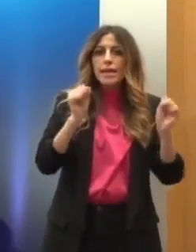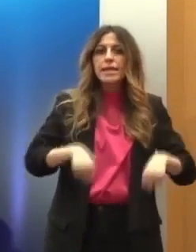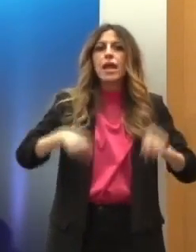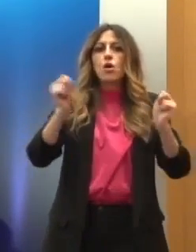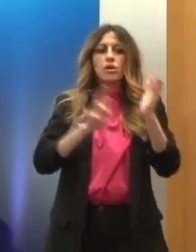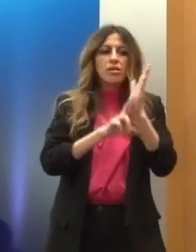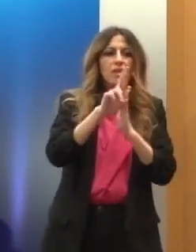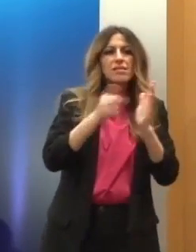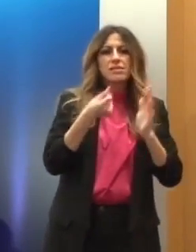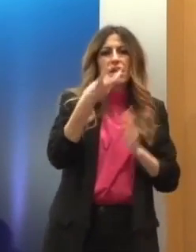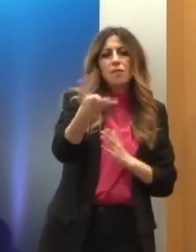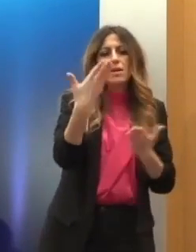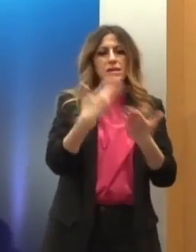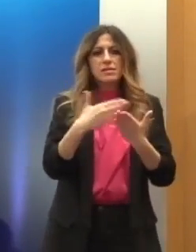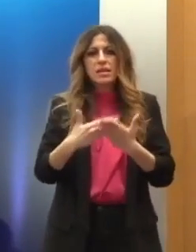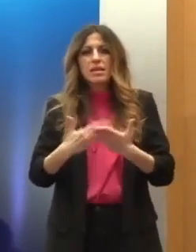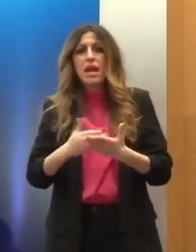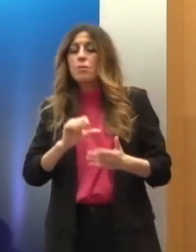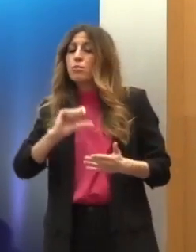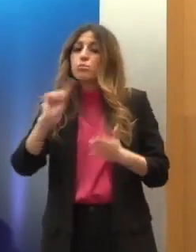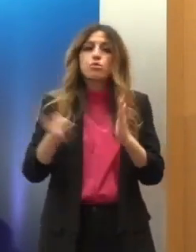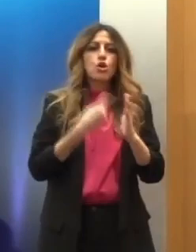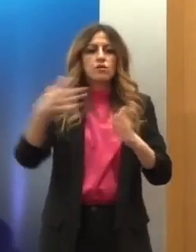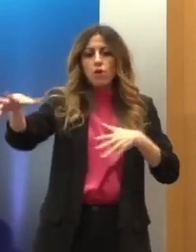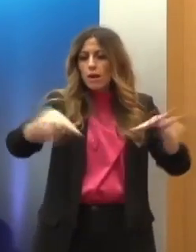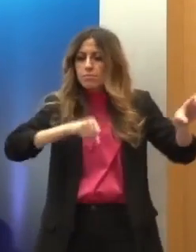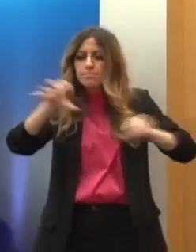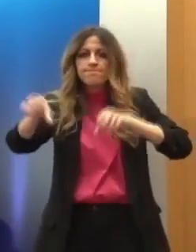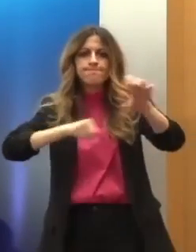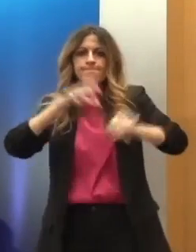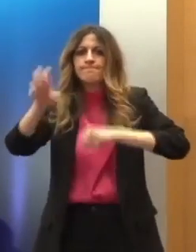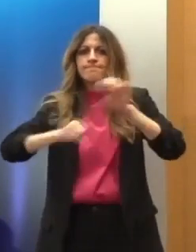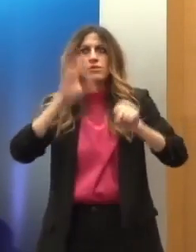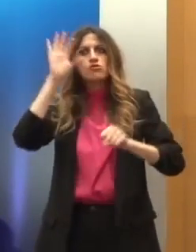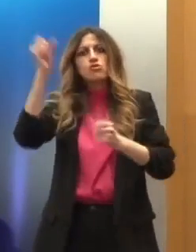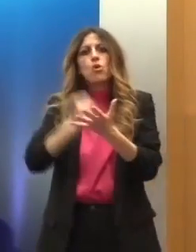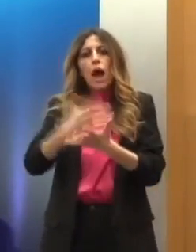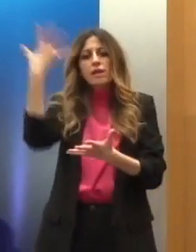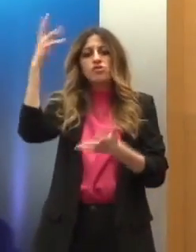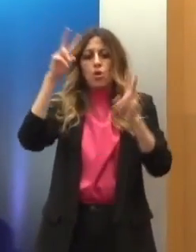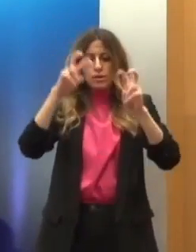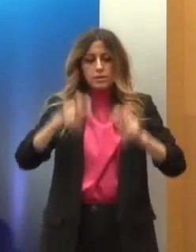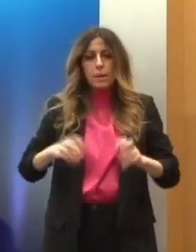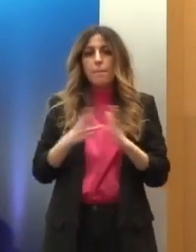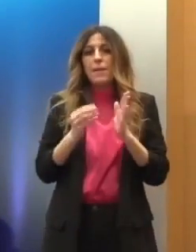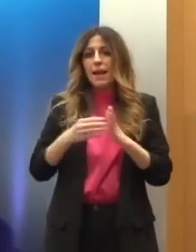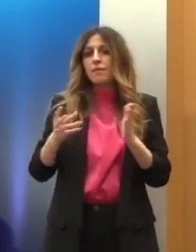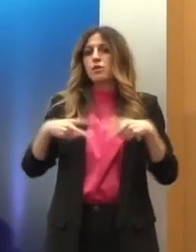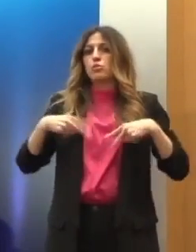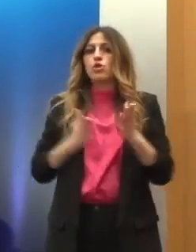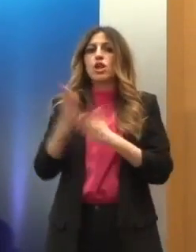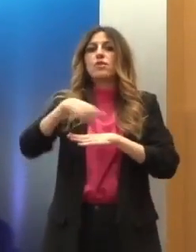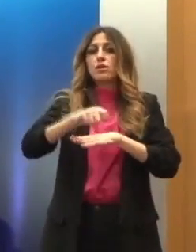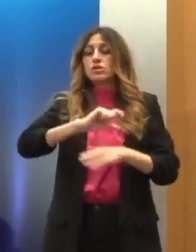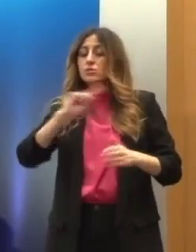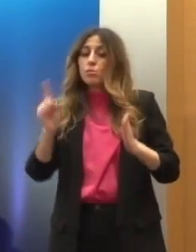αριθμοί, στοιχεία συγκεντρώνονται για πρώτη φορά συχνά για τις αξιολογήσεις αυτές. Για παράδειγμα, το Υπουργείο Δικαιοσύνης συνέλεξε